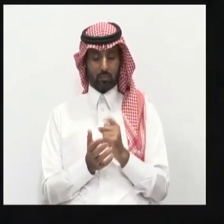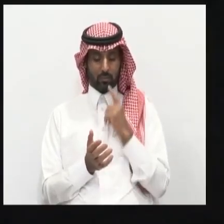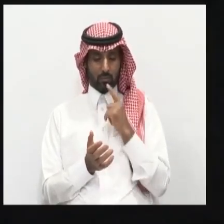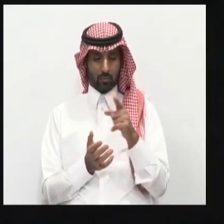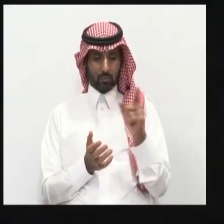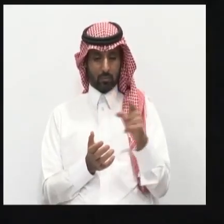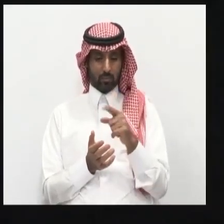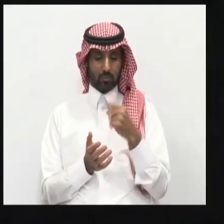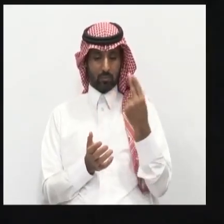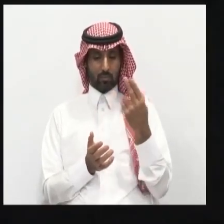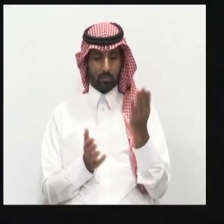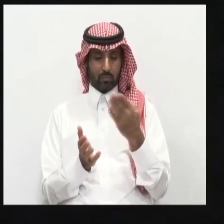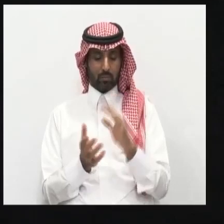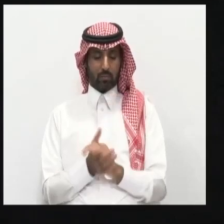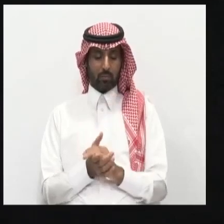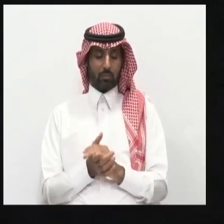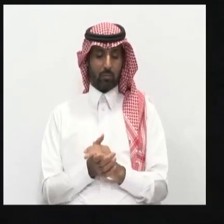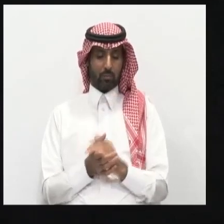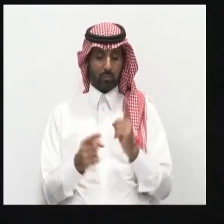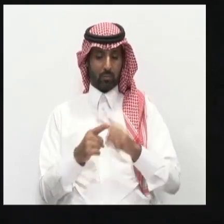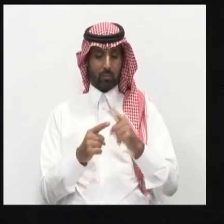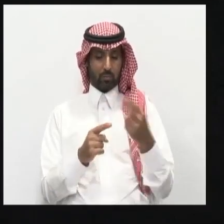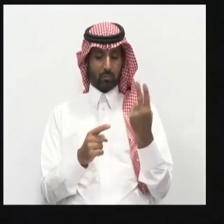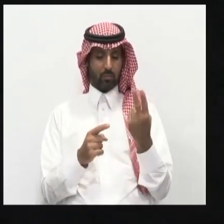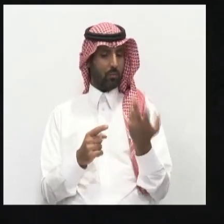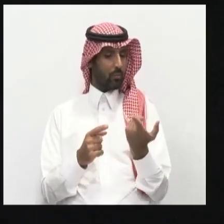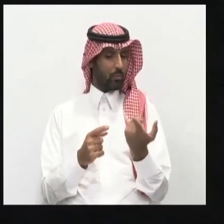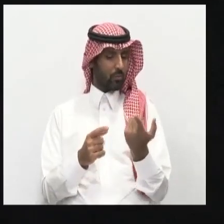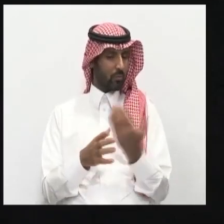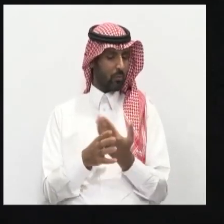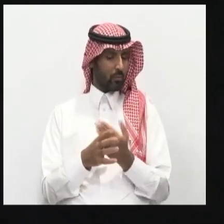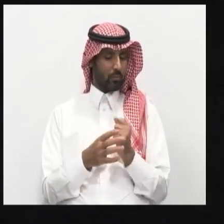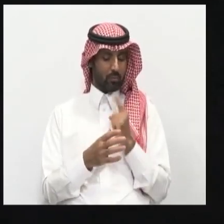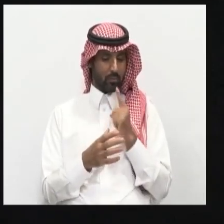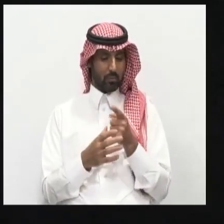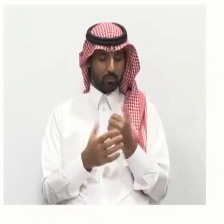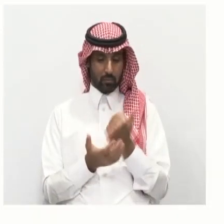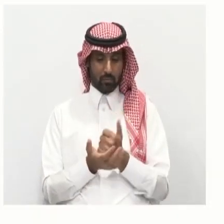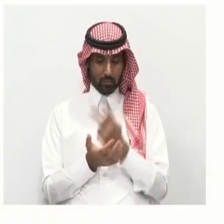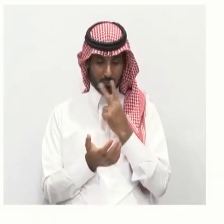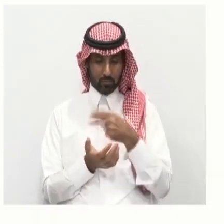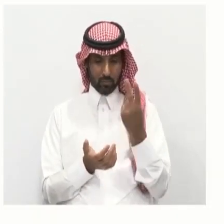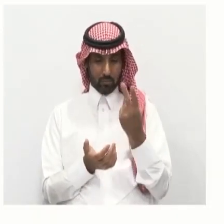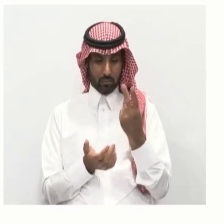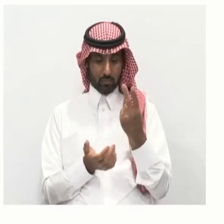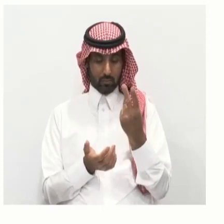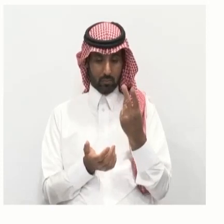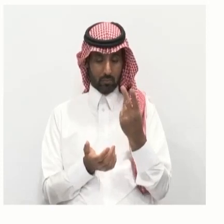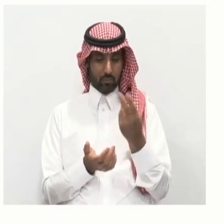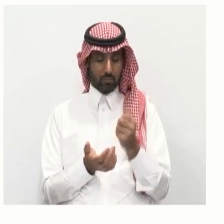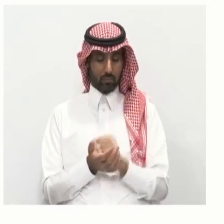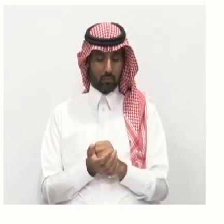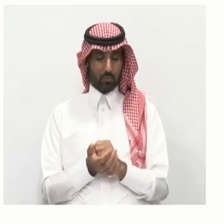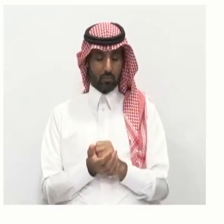اضع هنا اثنين معناته اضع هنا اثنين ليش وضعت هنا اثنين لانه اساسا انا لما وضعت الاثنين هذه للان اي س